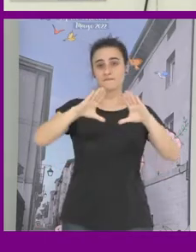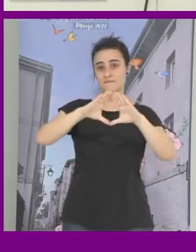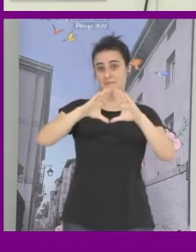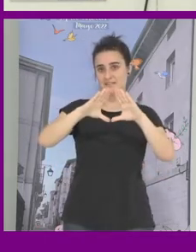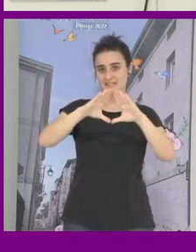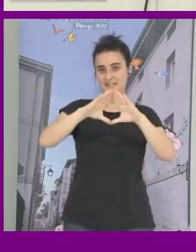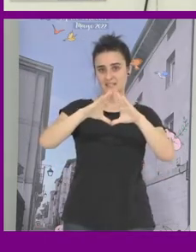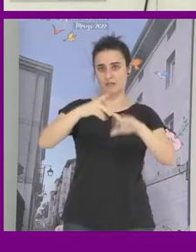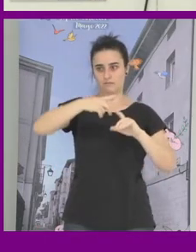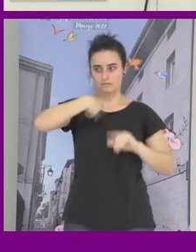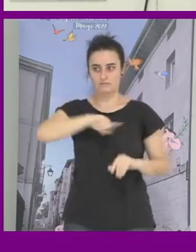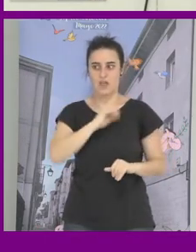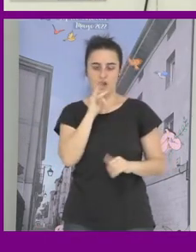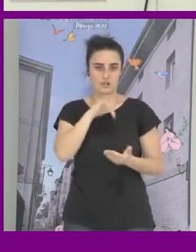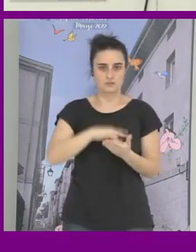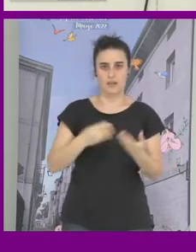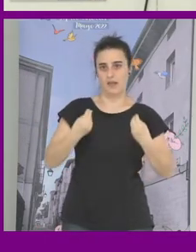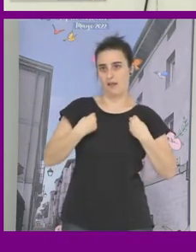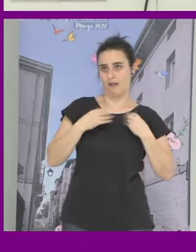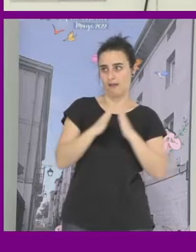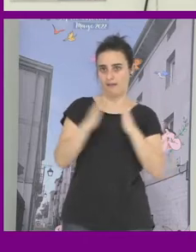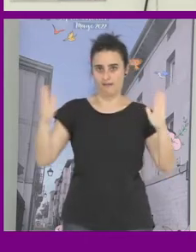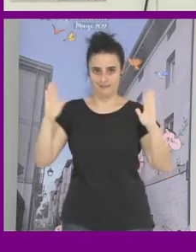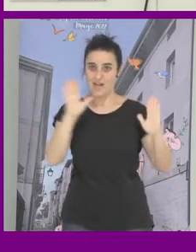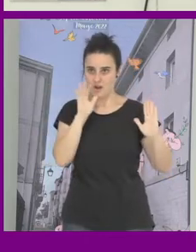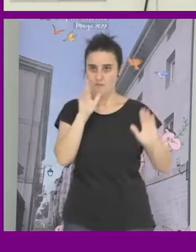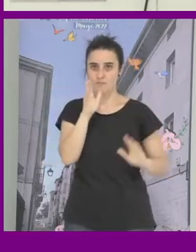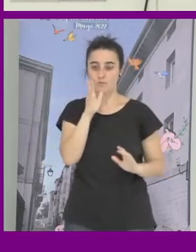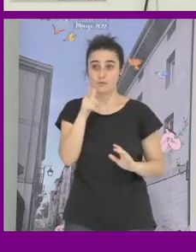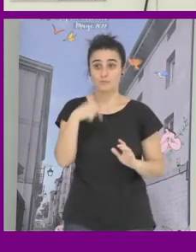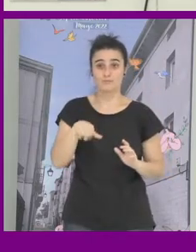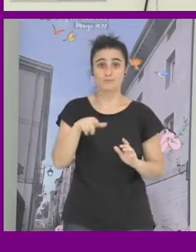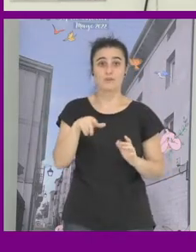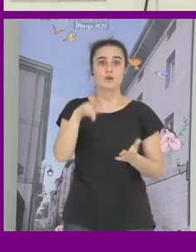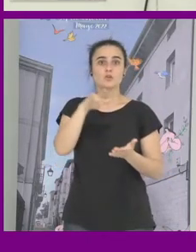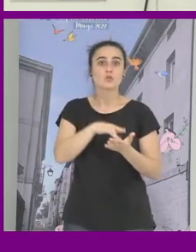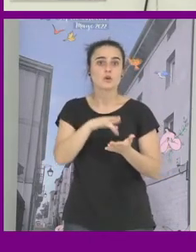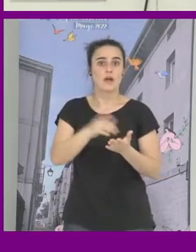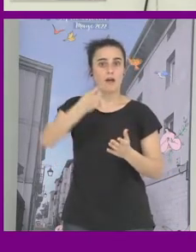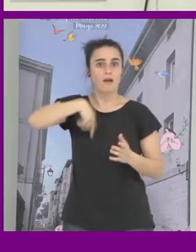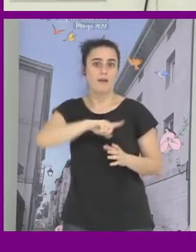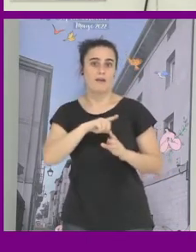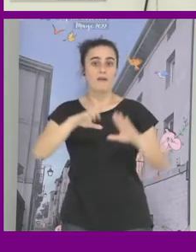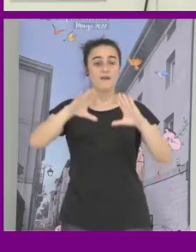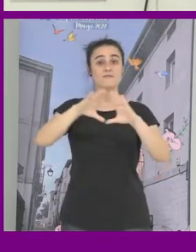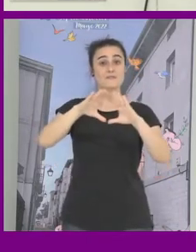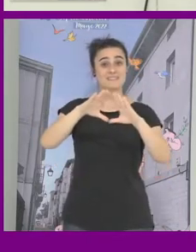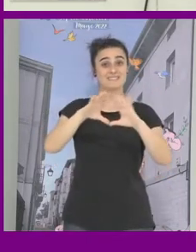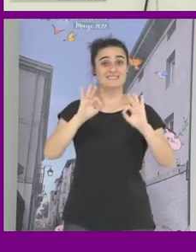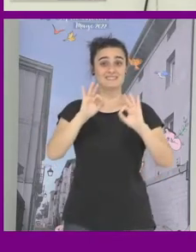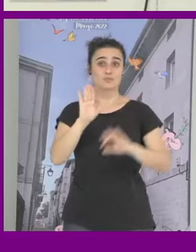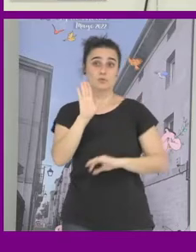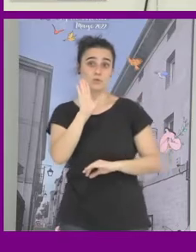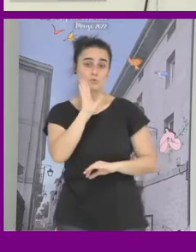dugula bizitzen, ez? Eta horrek agian zer ikusia du, ba, orain arte mendebaldeko feminismoan amatasunaren aurkako jarrera